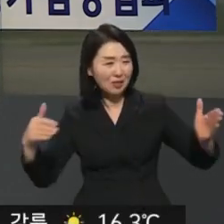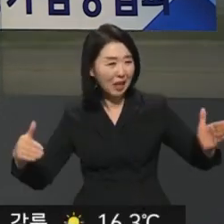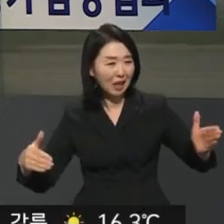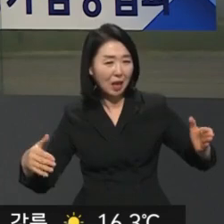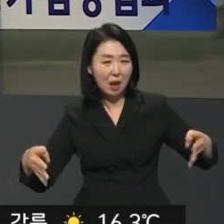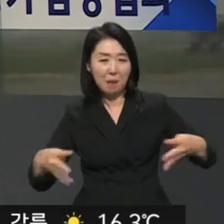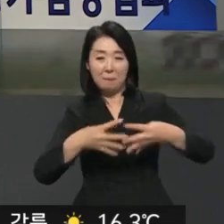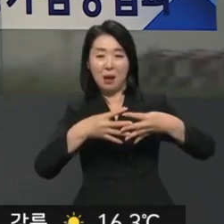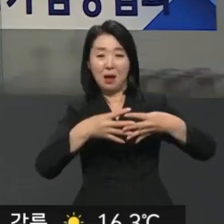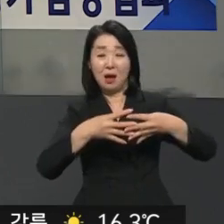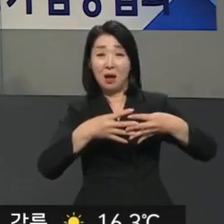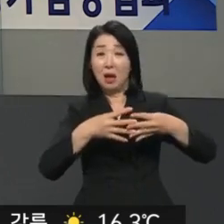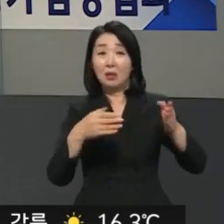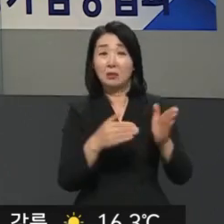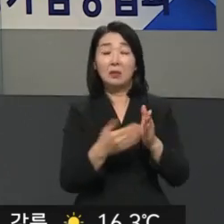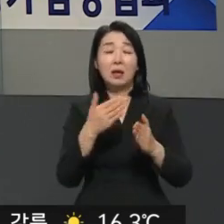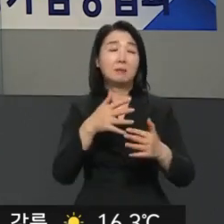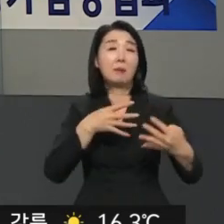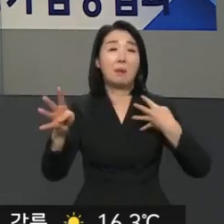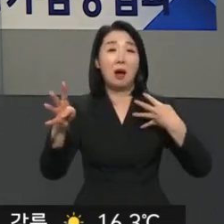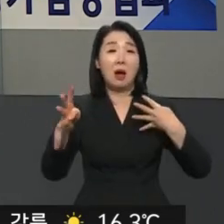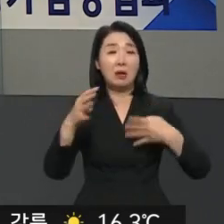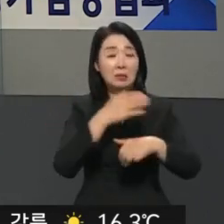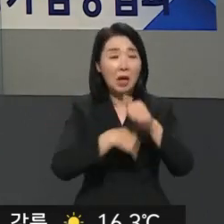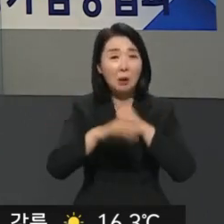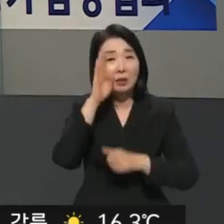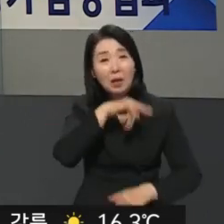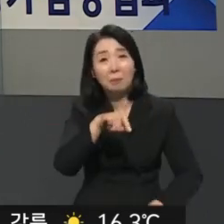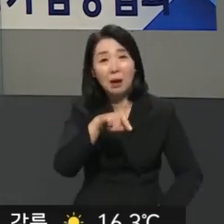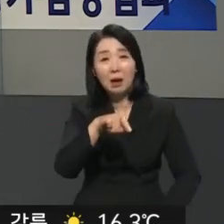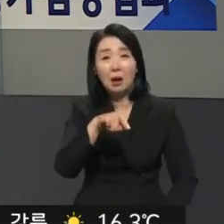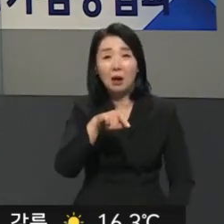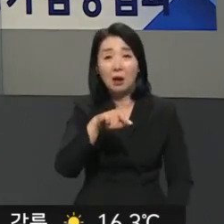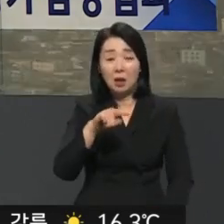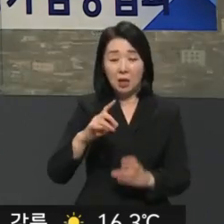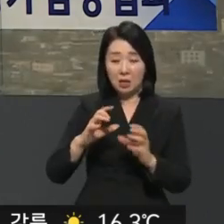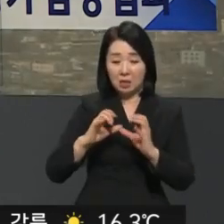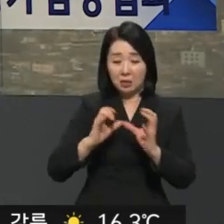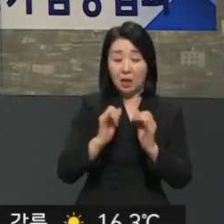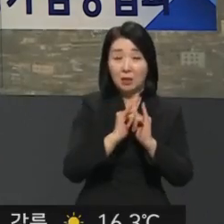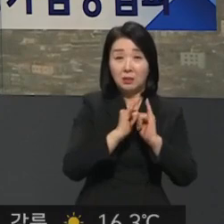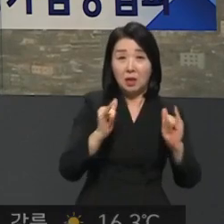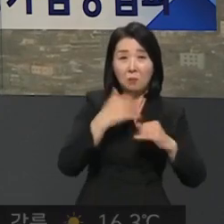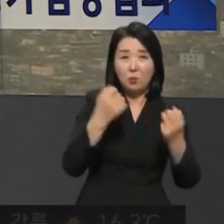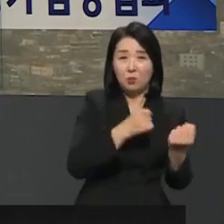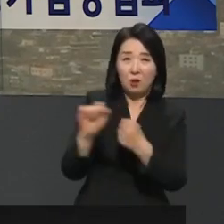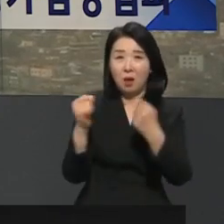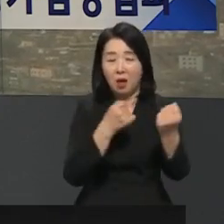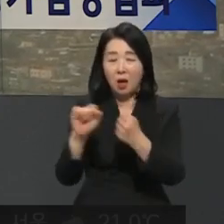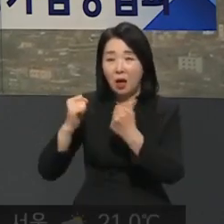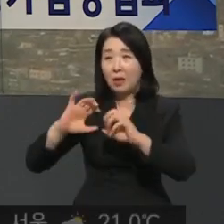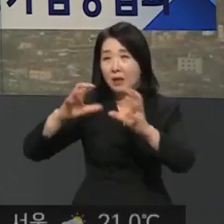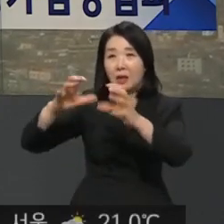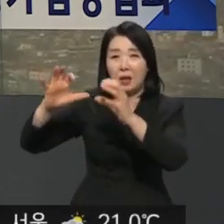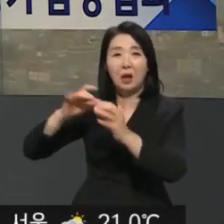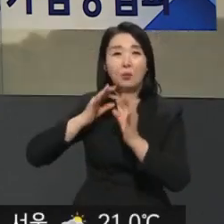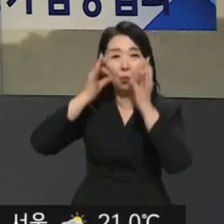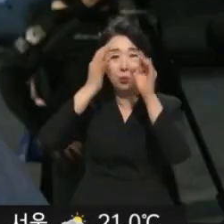사실상 깨졌는데요. 상황이 더 나빠지고 있습니다. 현지 교민들을 탈출시키려는 각국의 노력도 이어지는